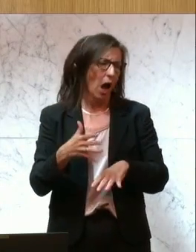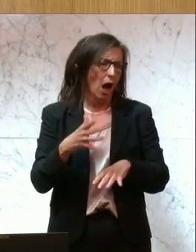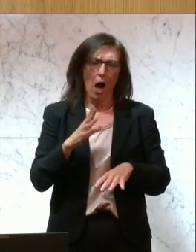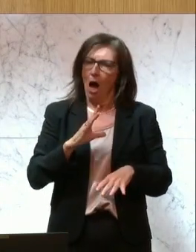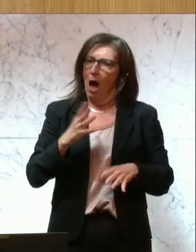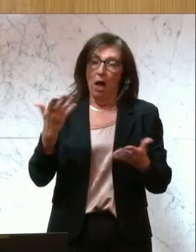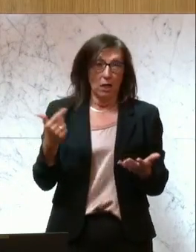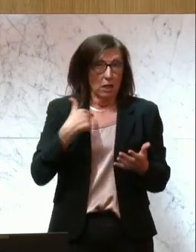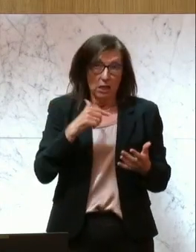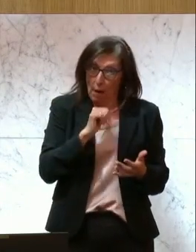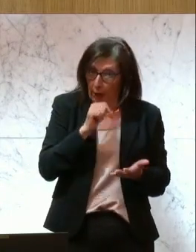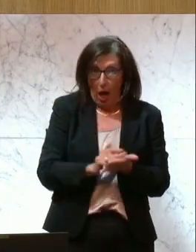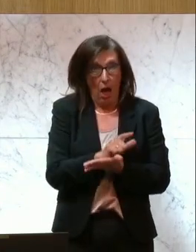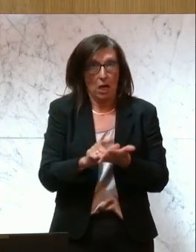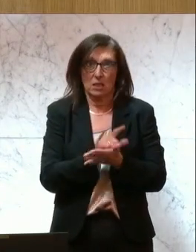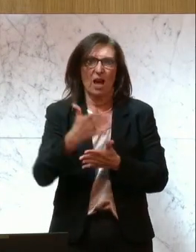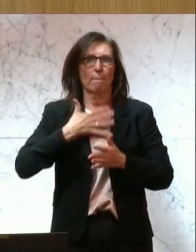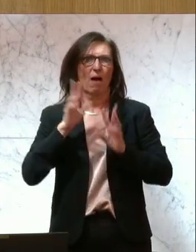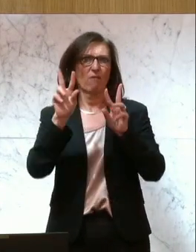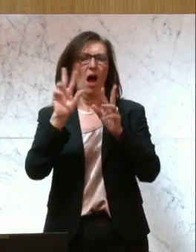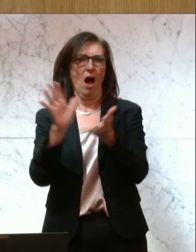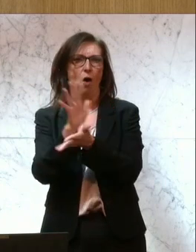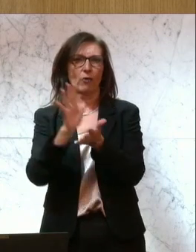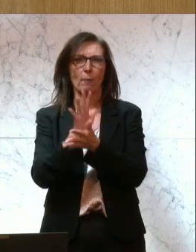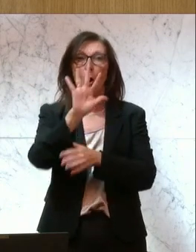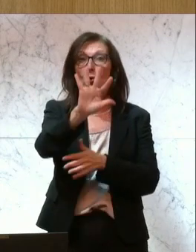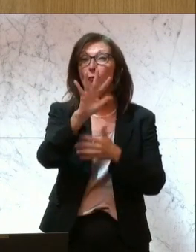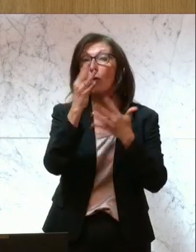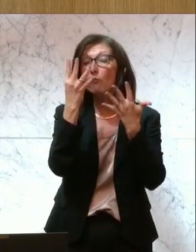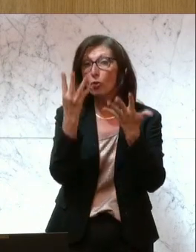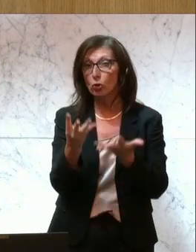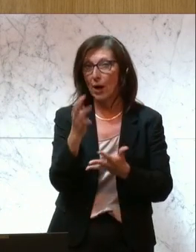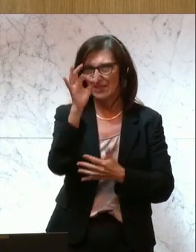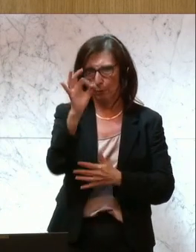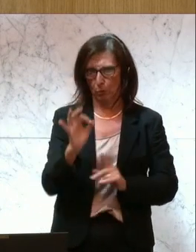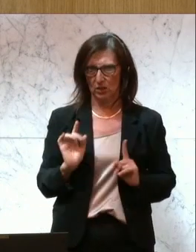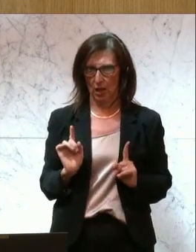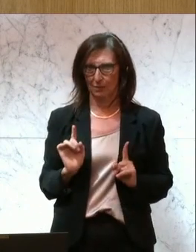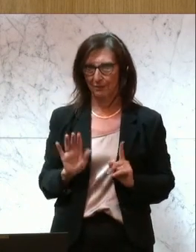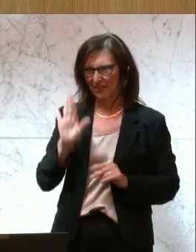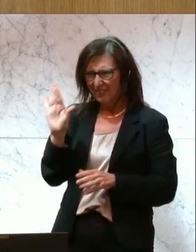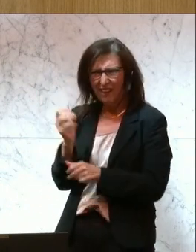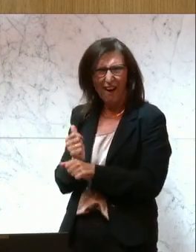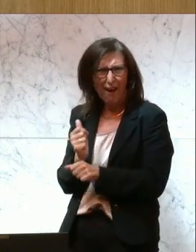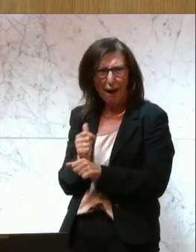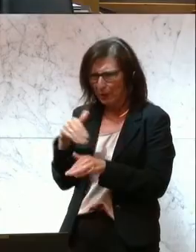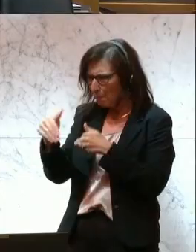nicht dazu, meinen Job zu machen. Und 95% der Befragten, und das ist jetzt genau das Ergebnis Ihrer Arbeit im